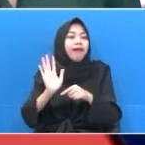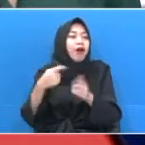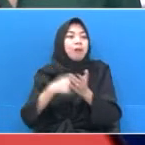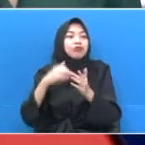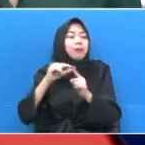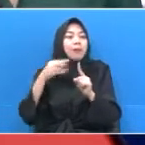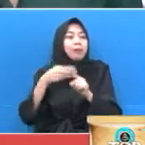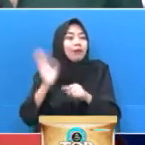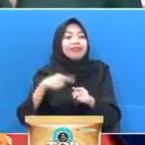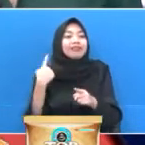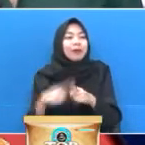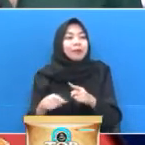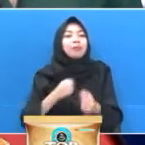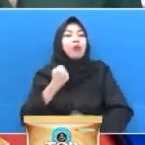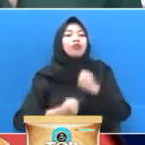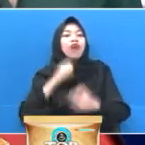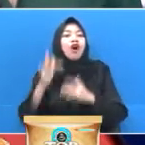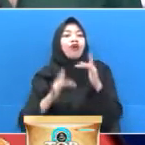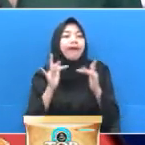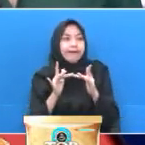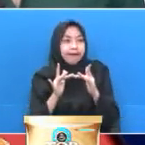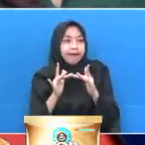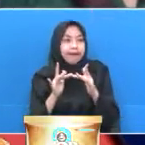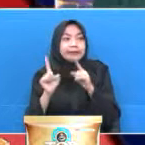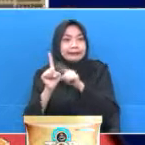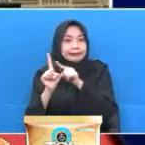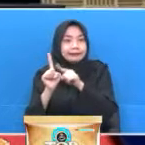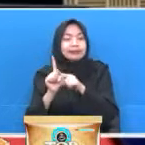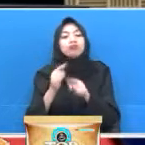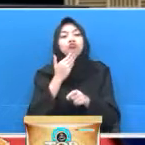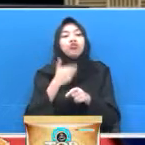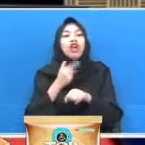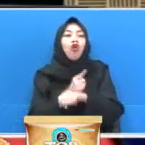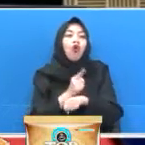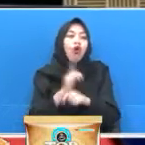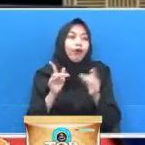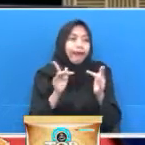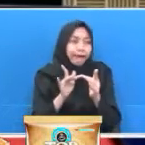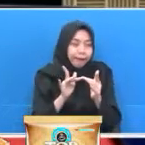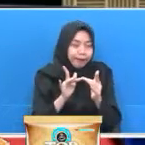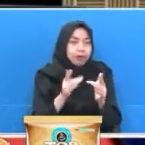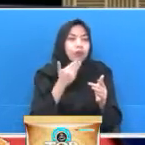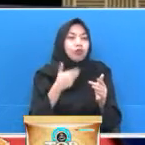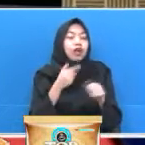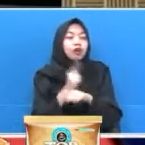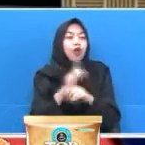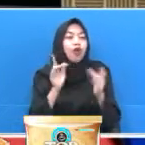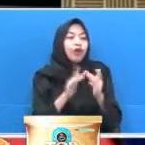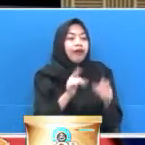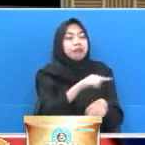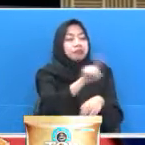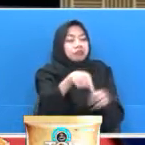pengusaha online dia punya toko online ya Nah kemudian dengan toko online itulah dia